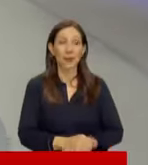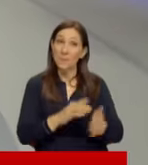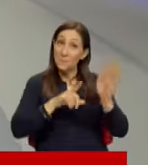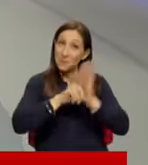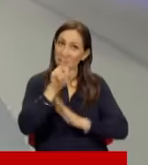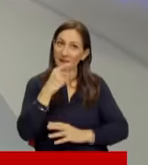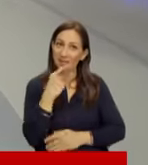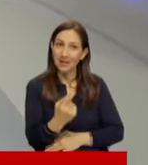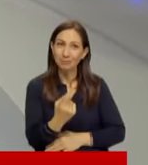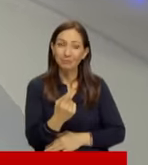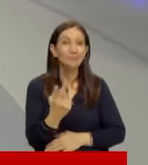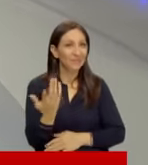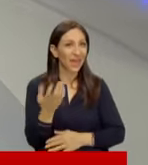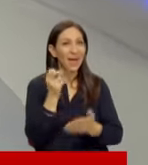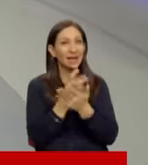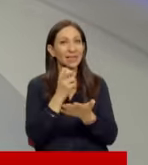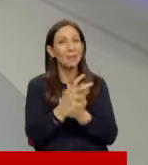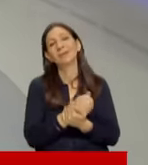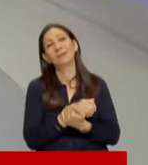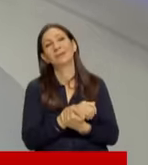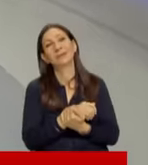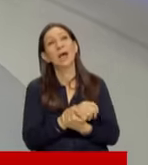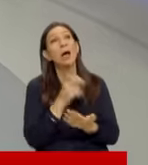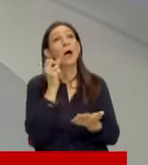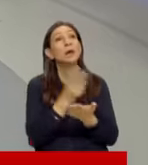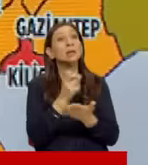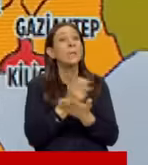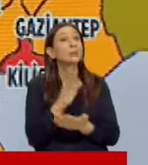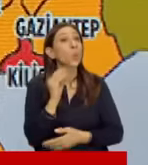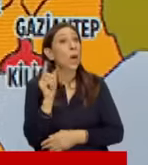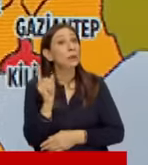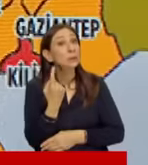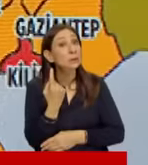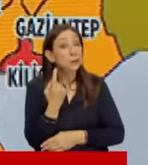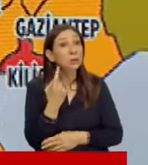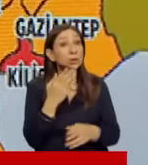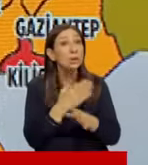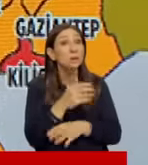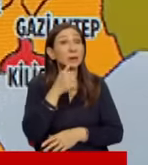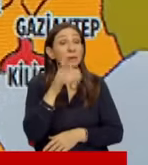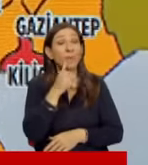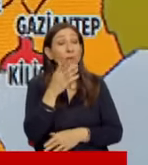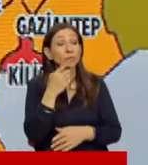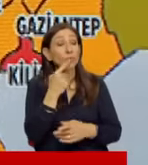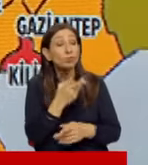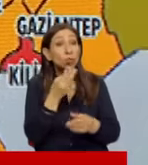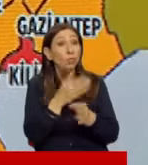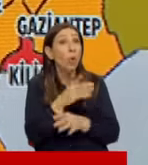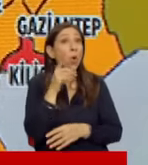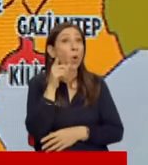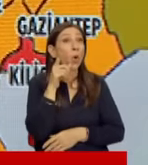Başarılar dileyelim ve Adıyaman. Ozan. Adıyaman çok enteresan. Gerçekten yani orada Deniz abinin yorumu da çok doğru.